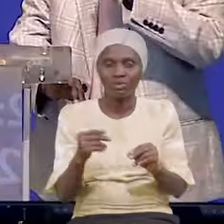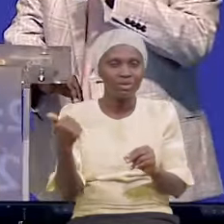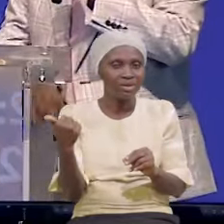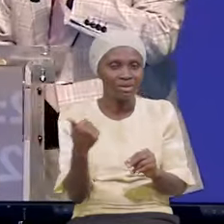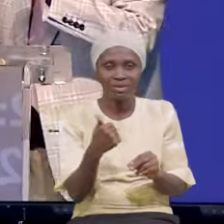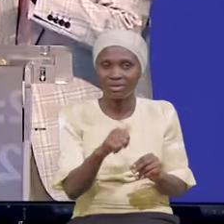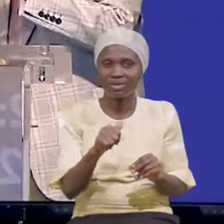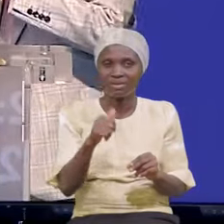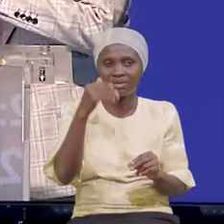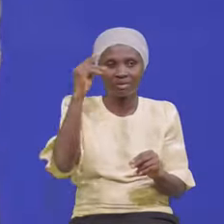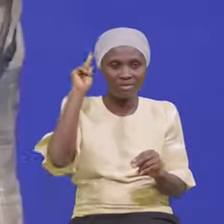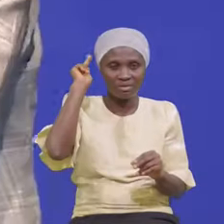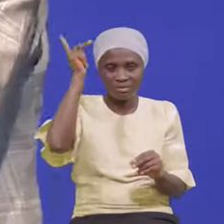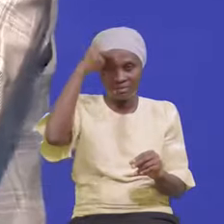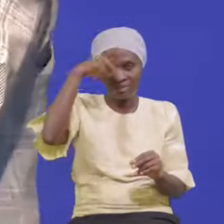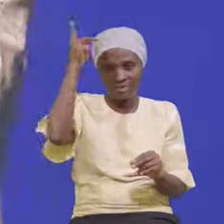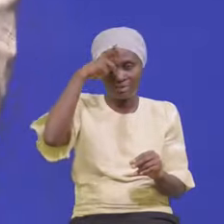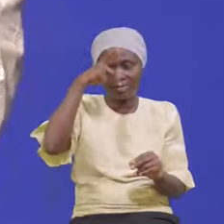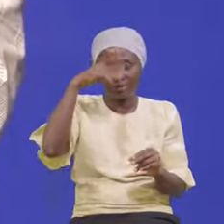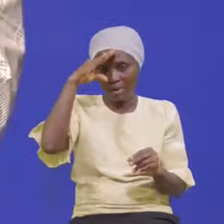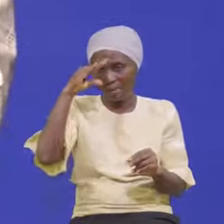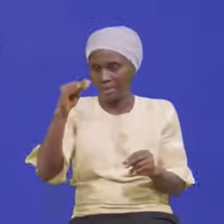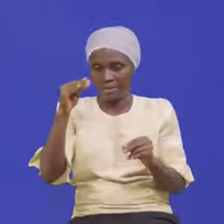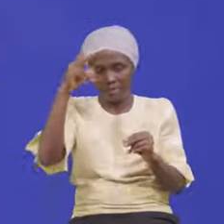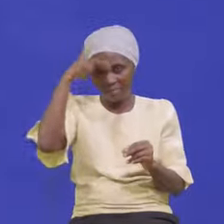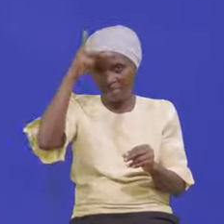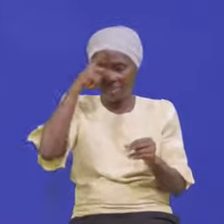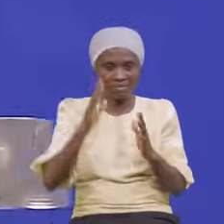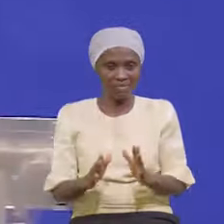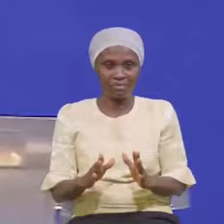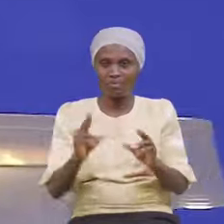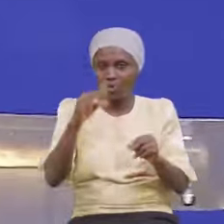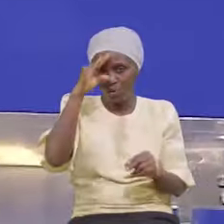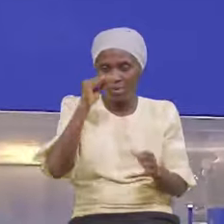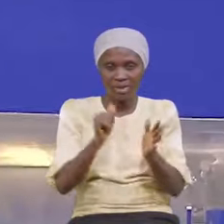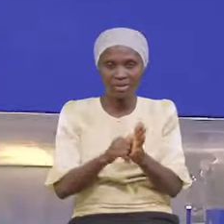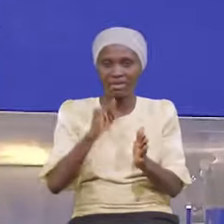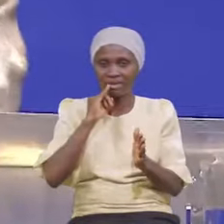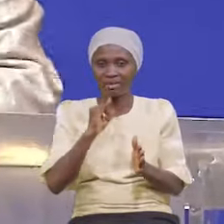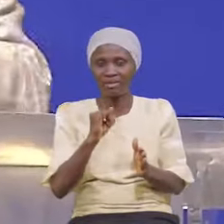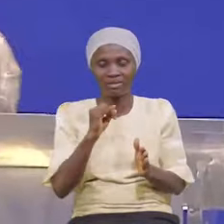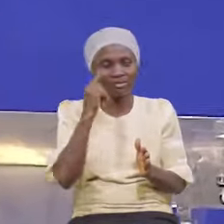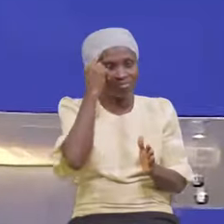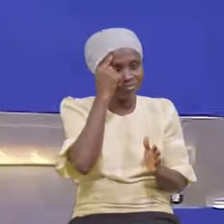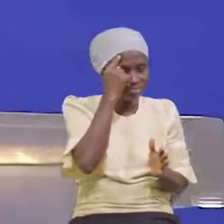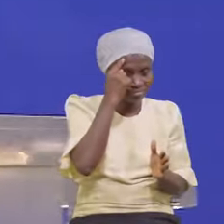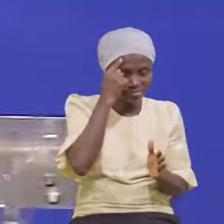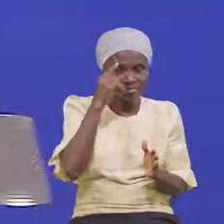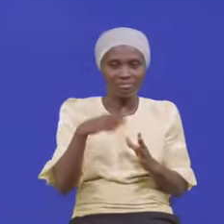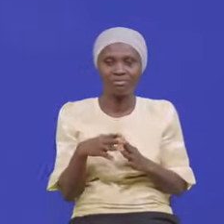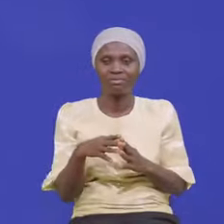ఏ వేదాంతియు కూడా, there's no man that is meditating, ఏ ఫిలాసఫర్ కూడా